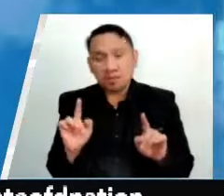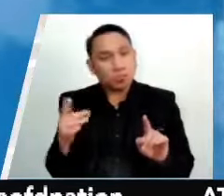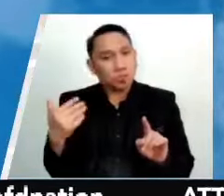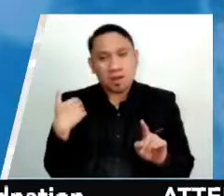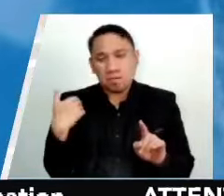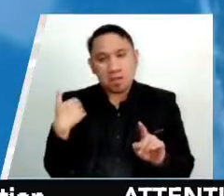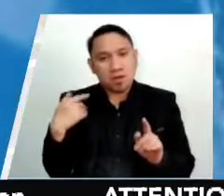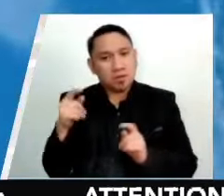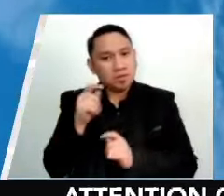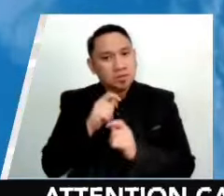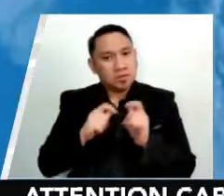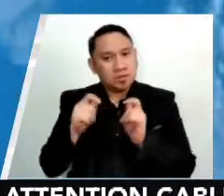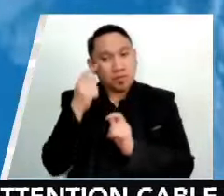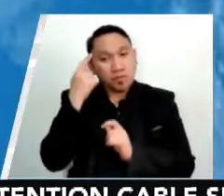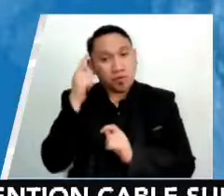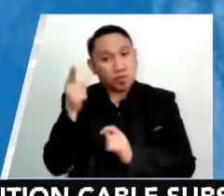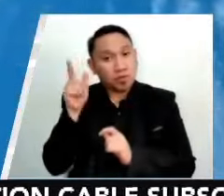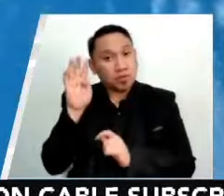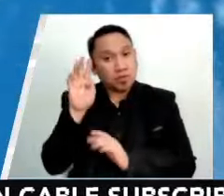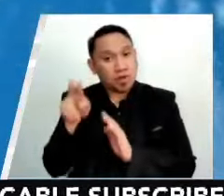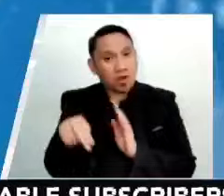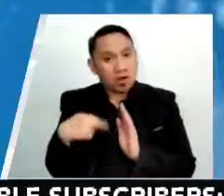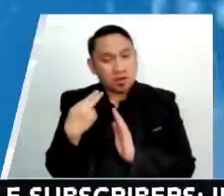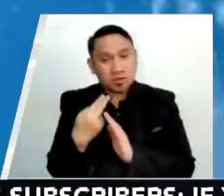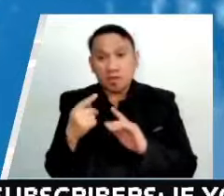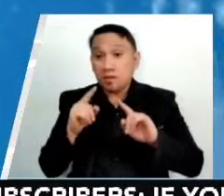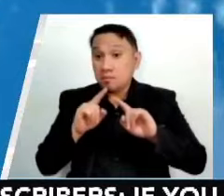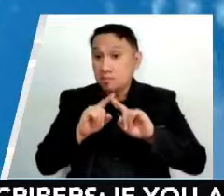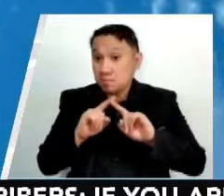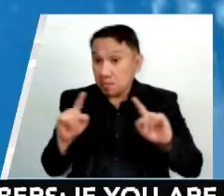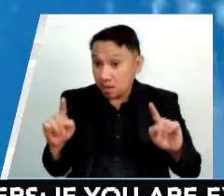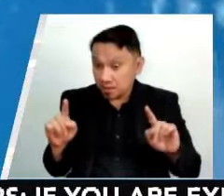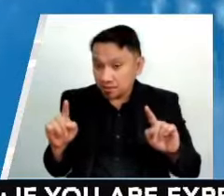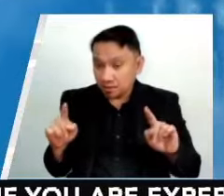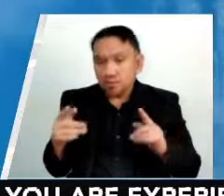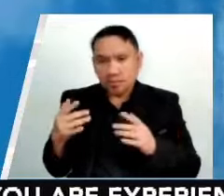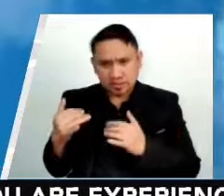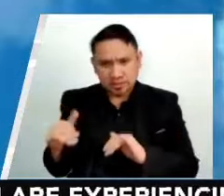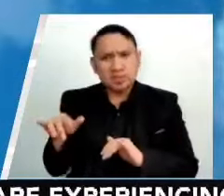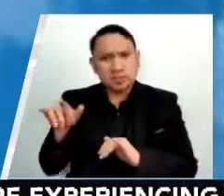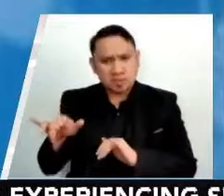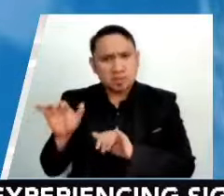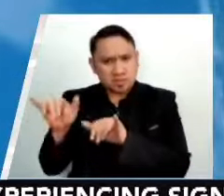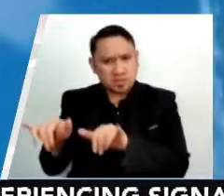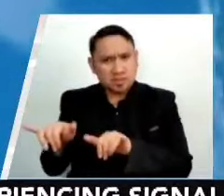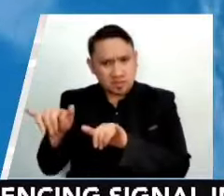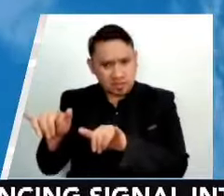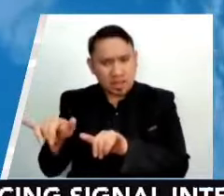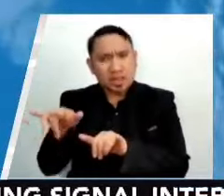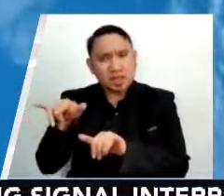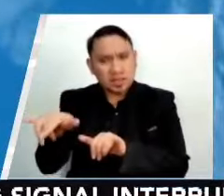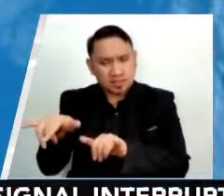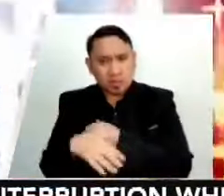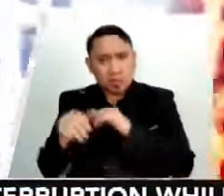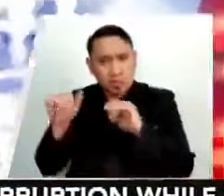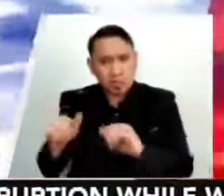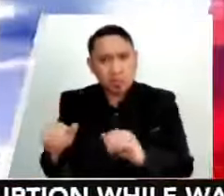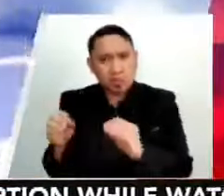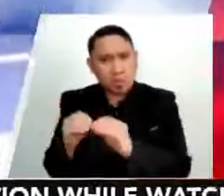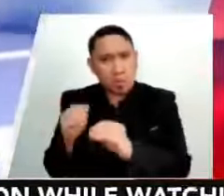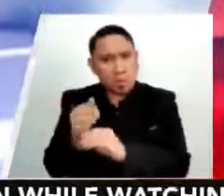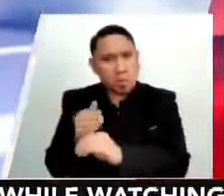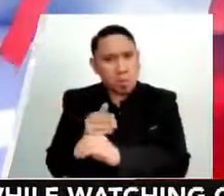na 24 oras. Pero dahil nasa dagat pa ito, posible pa itong makaipon ng lakas.